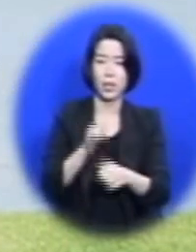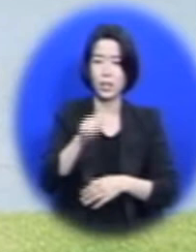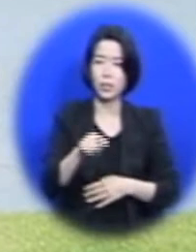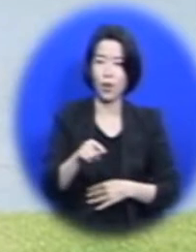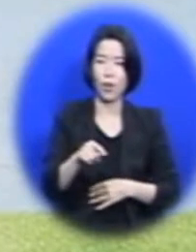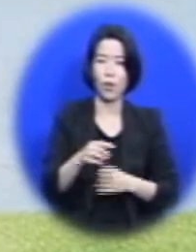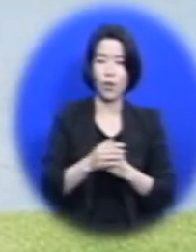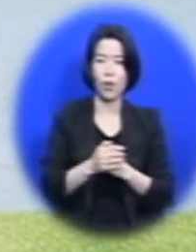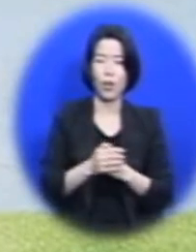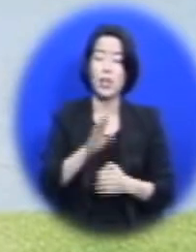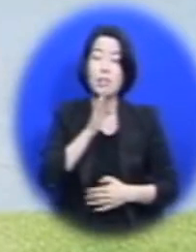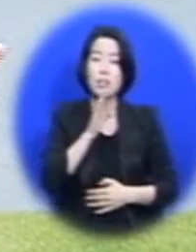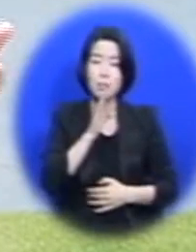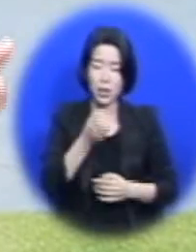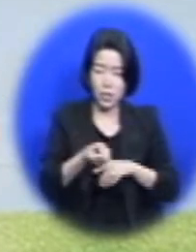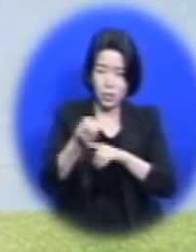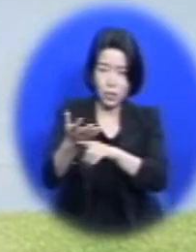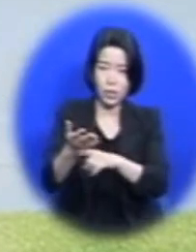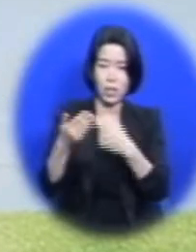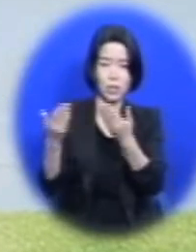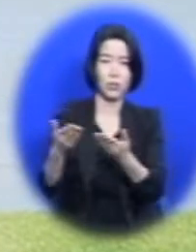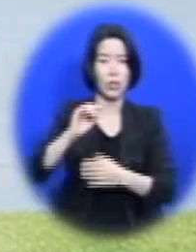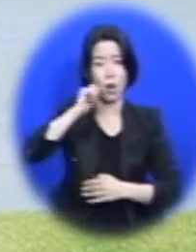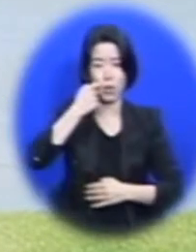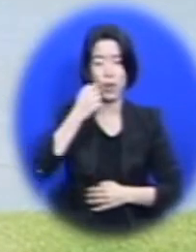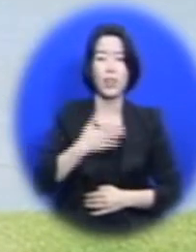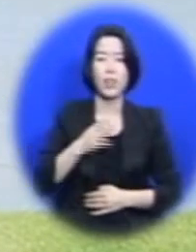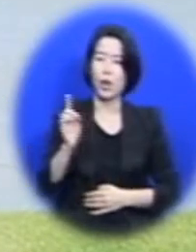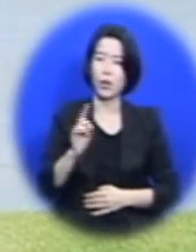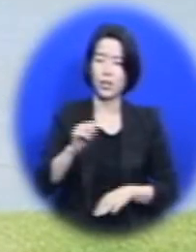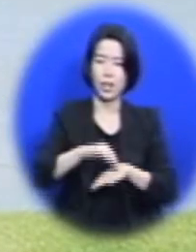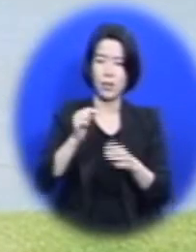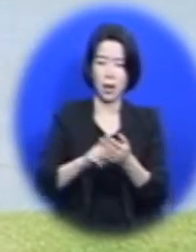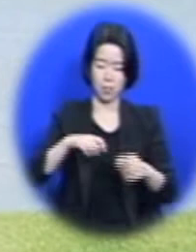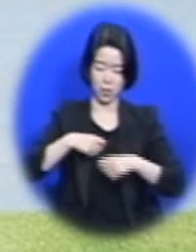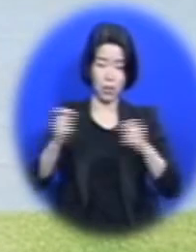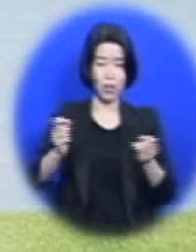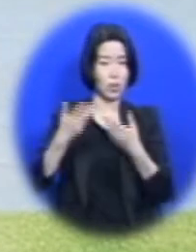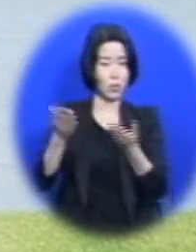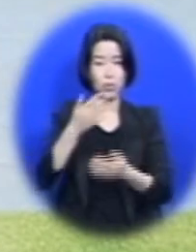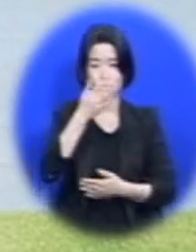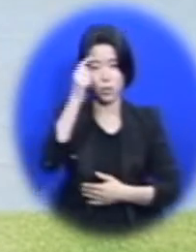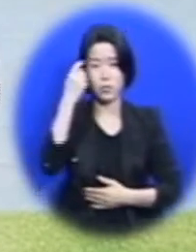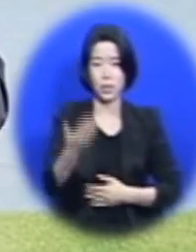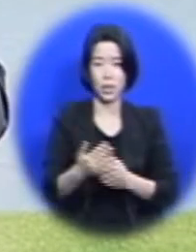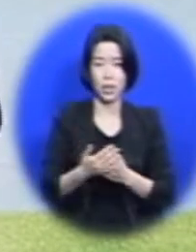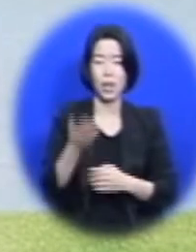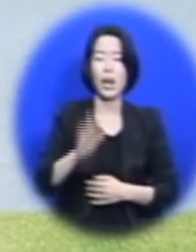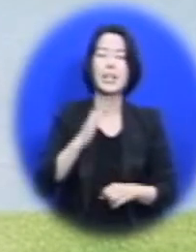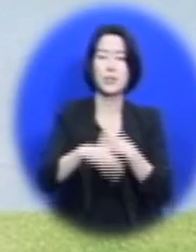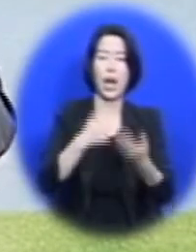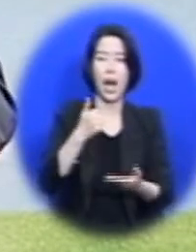그걸 정말 전달해주기가 어렵습니다. 어떻게 내 마음을 열어 보여줄 수가 있나? 그러나